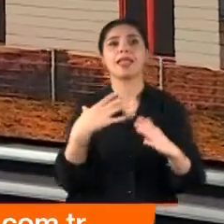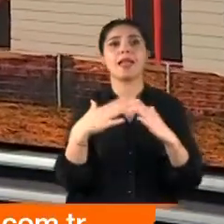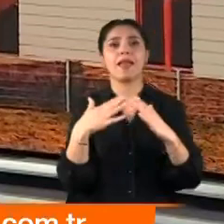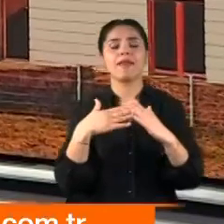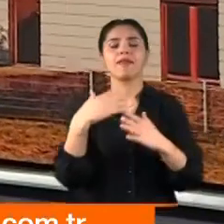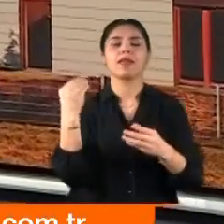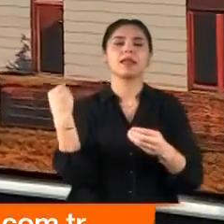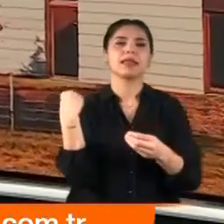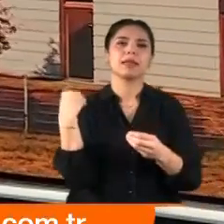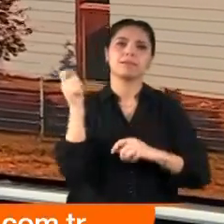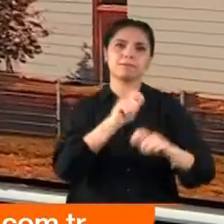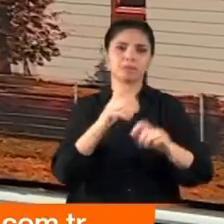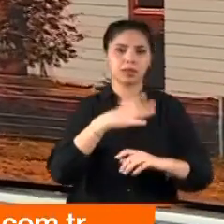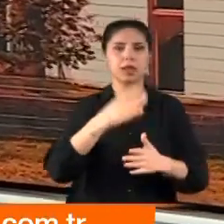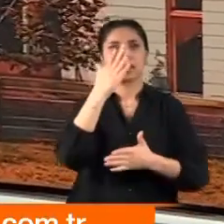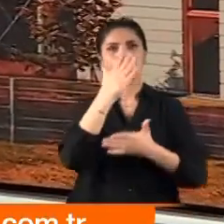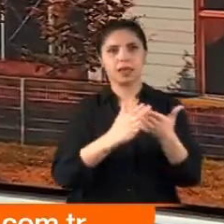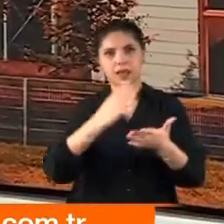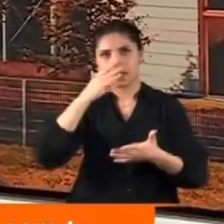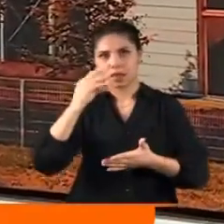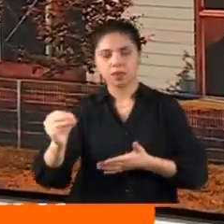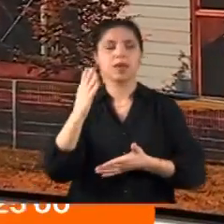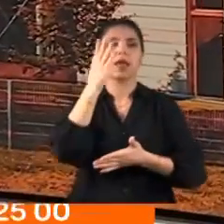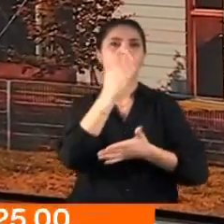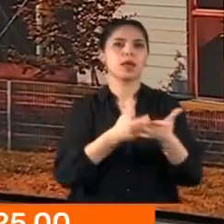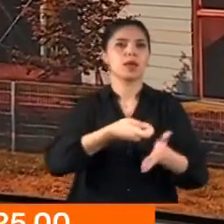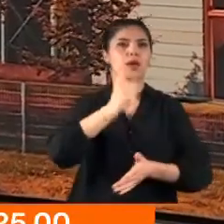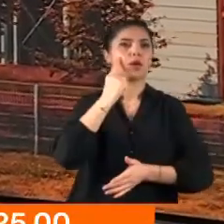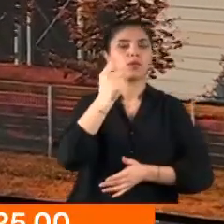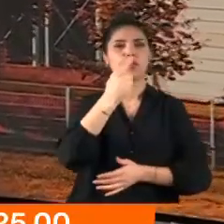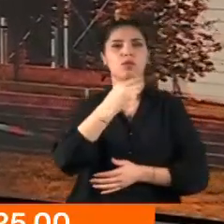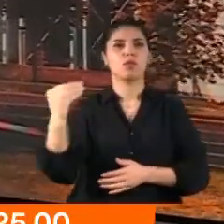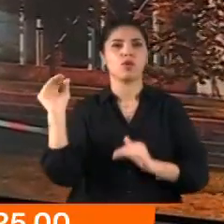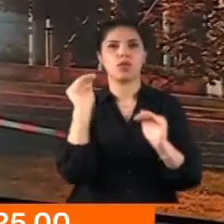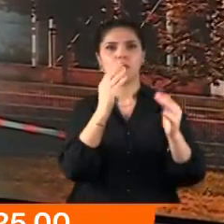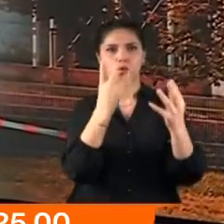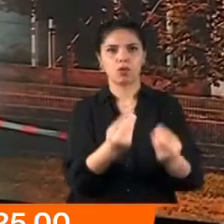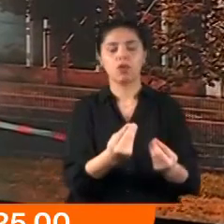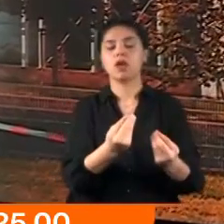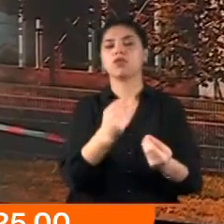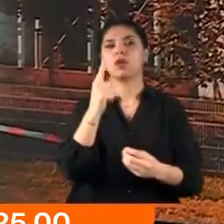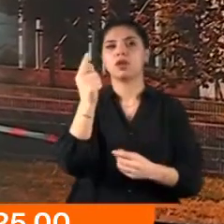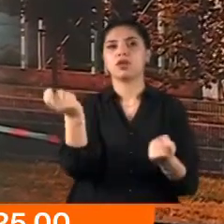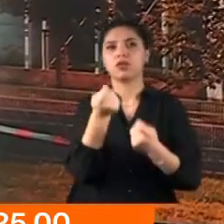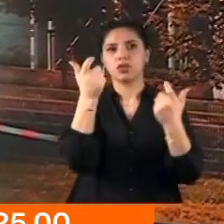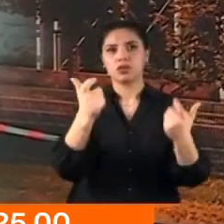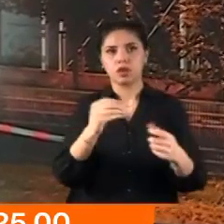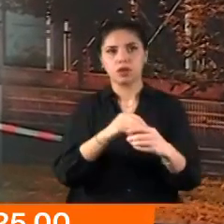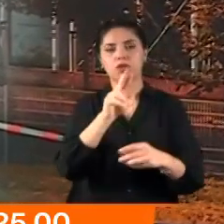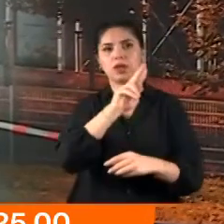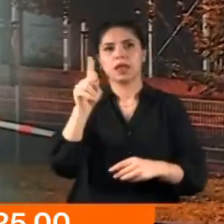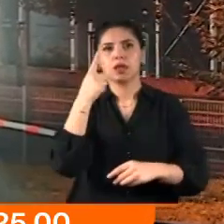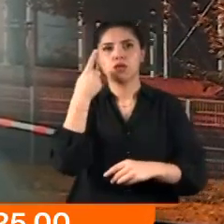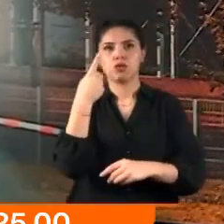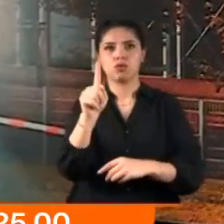yarısı hibe, yarısı da kredi olmak üzere toplam 1,5 milyonluk destek verilecek. İş yeri için de 700 bin liraya kadar hibe ve kredi